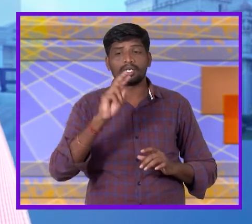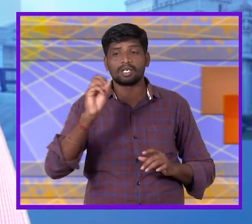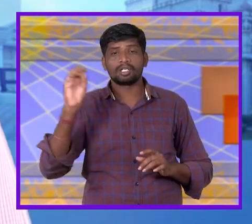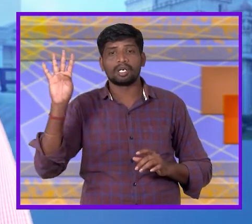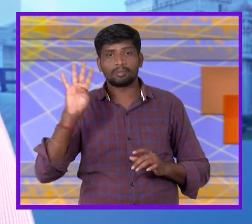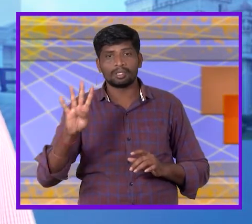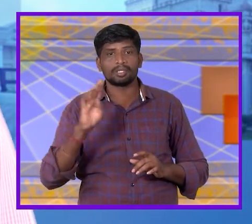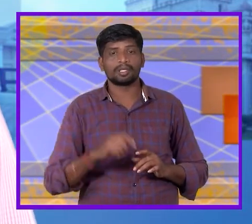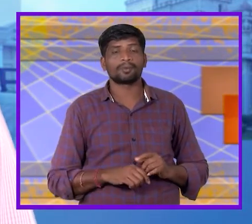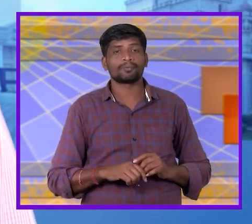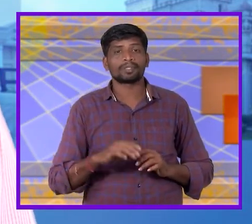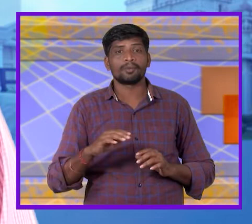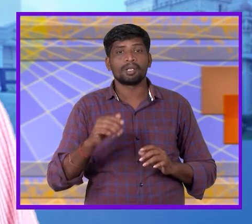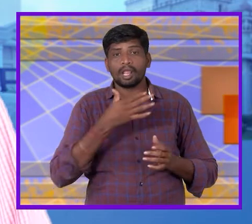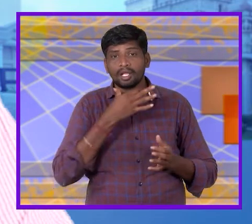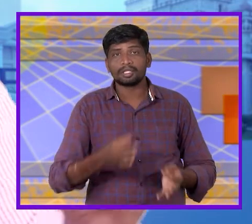திருவள்ளுவர் சிலையை